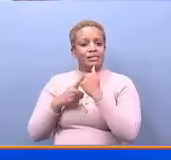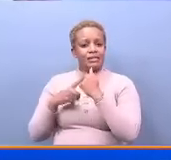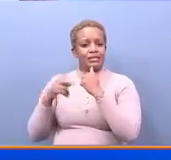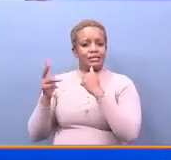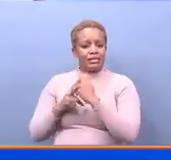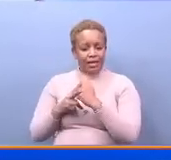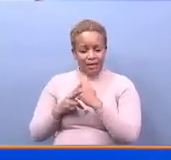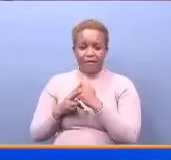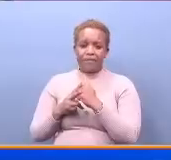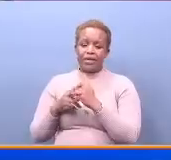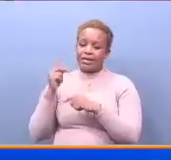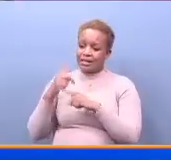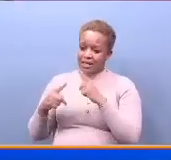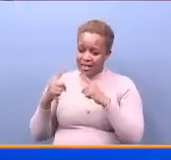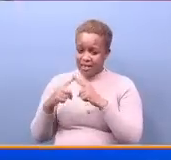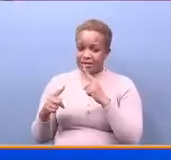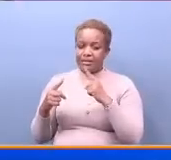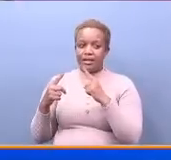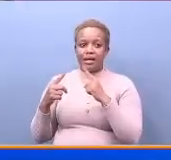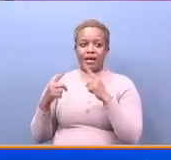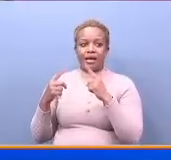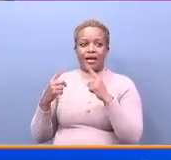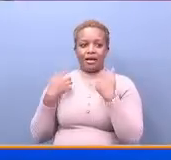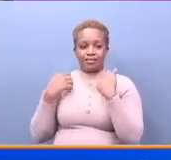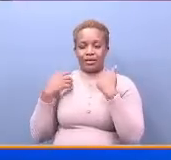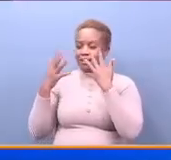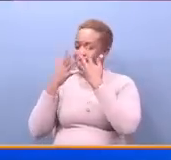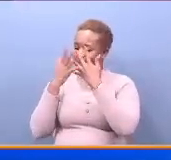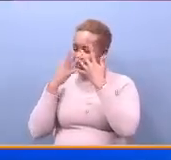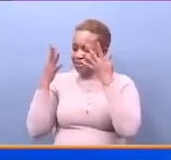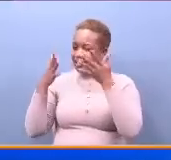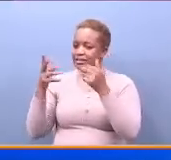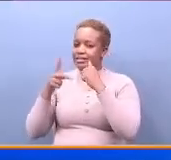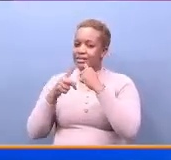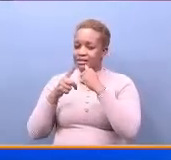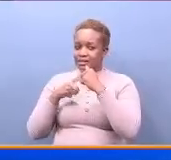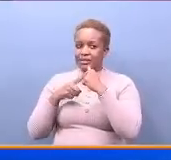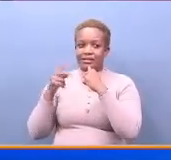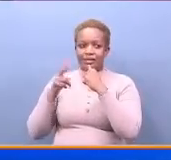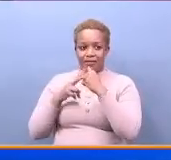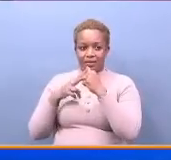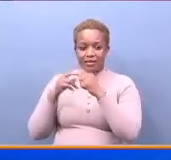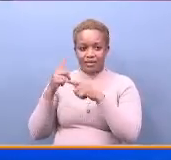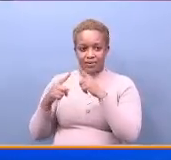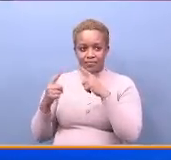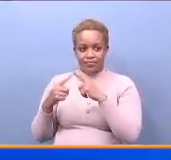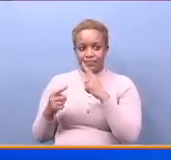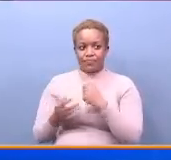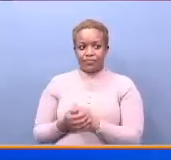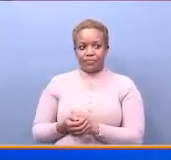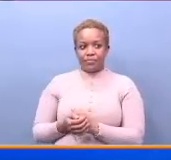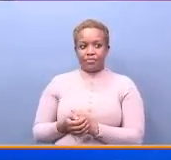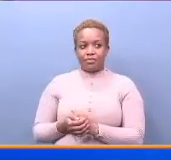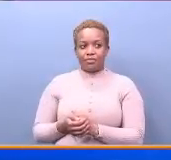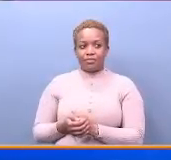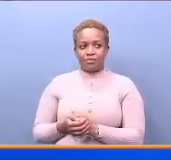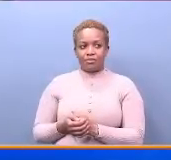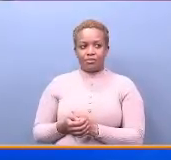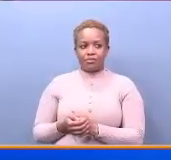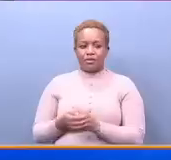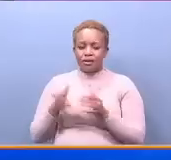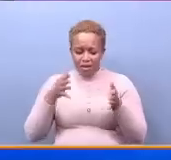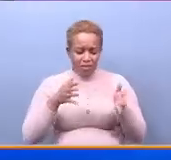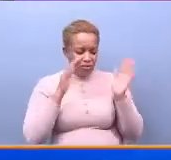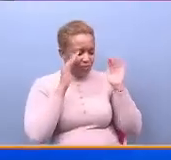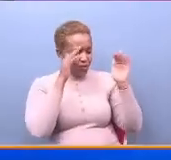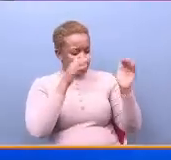kunguru, amekula maharagwe, amelima jela. Lakini kwa leo ni ruhusu tukae katika hili swala la Mike Mbuvi Sonko. Tusiingie katika hao